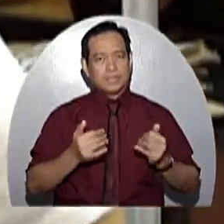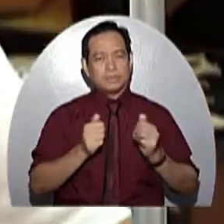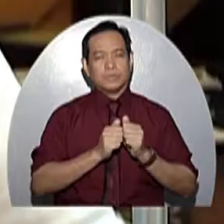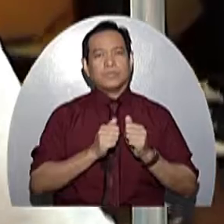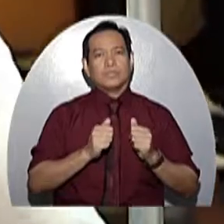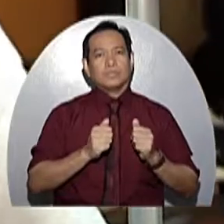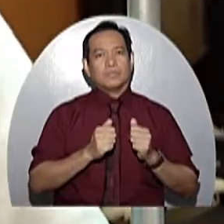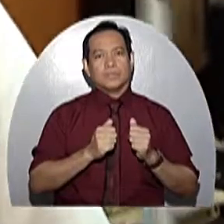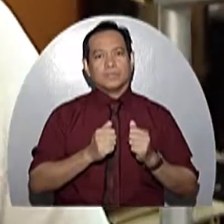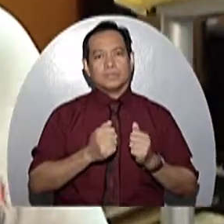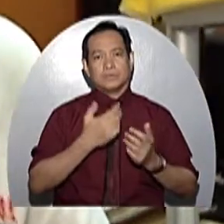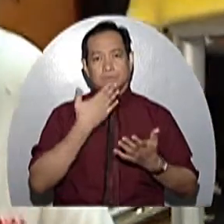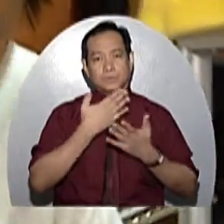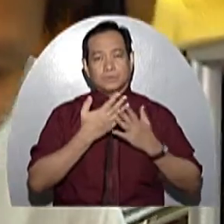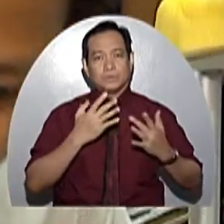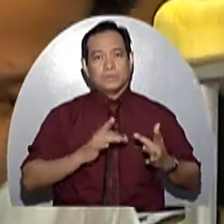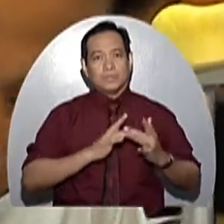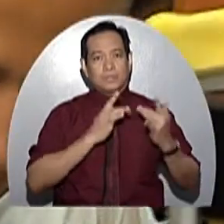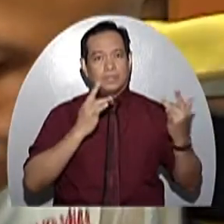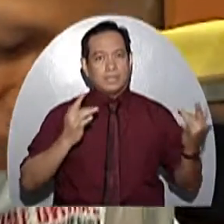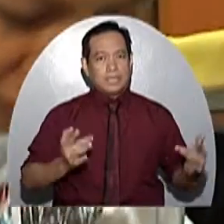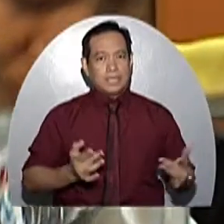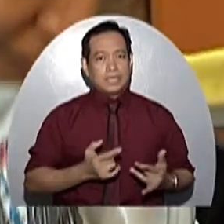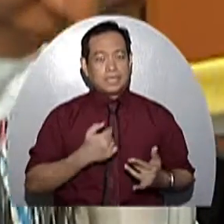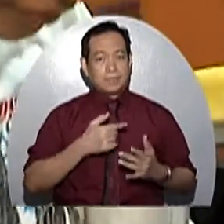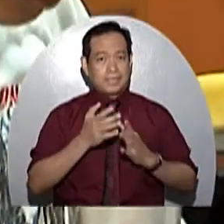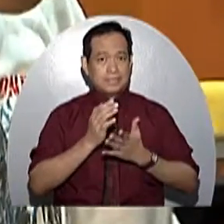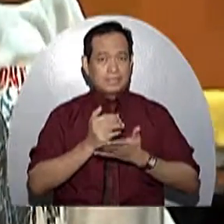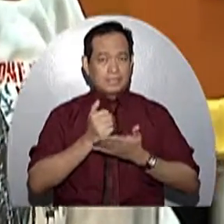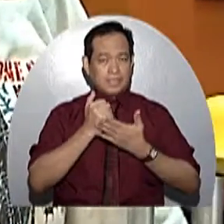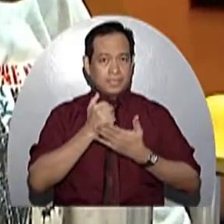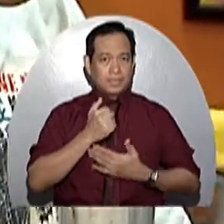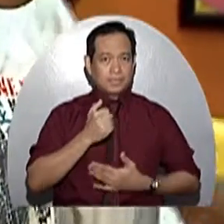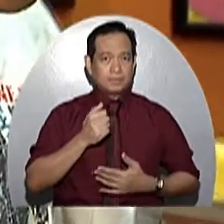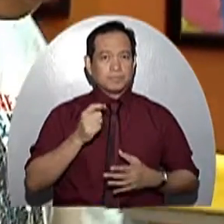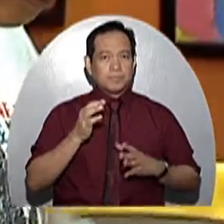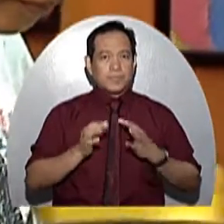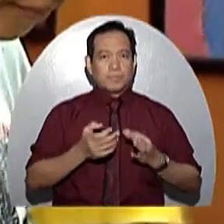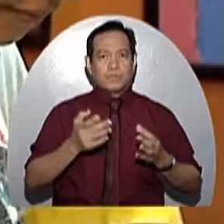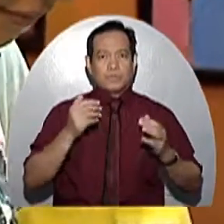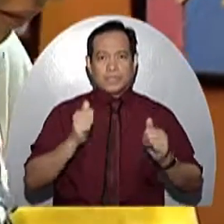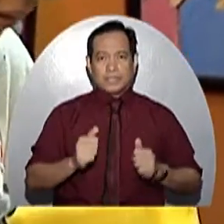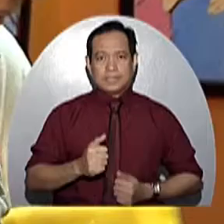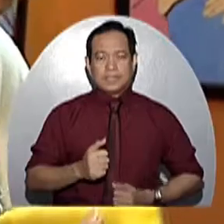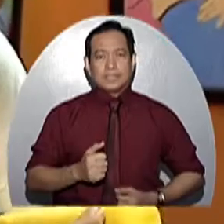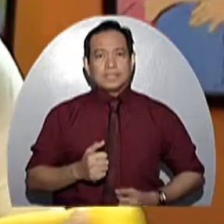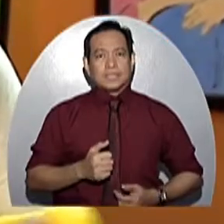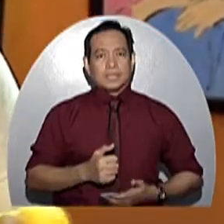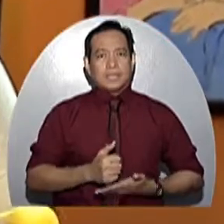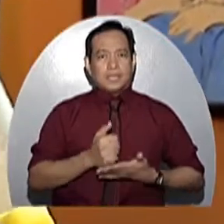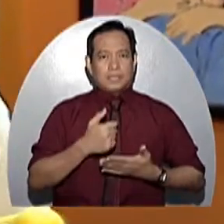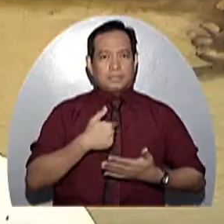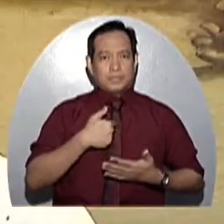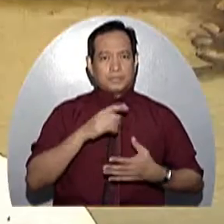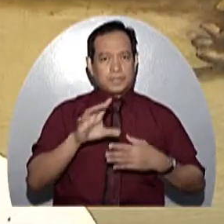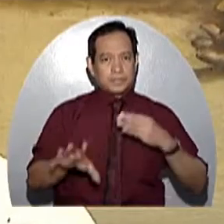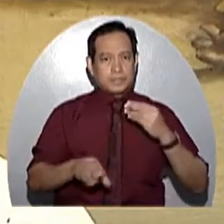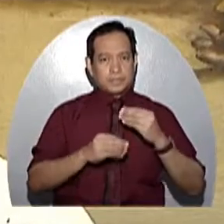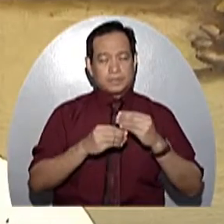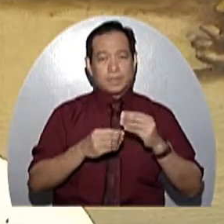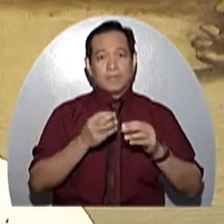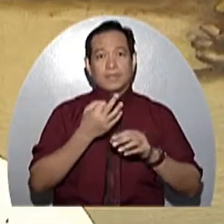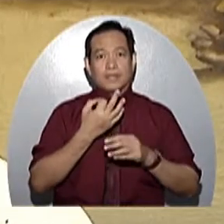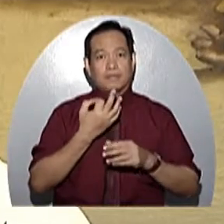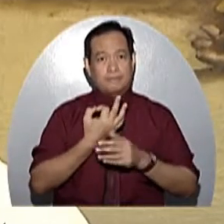na may mga bukal na puso, nananawagan po ako na kung maaari po sana ay matulungan niyo ako na makalagdag sa pondo